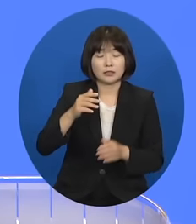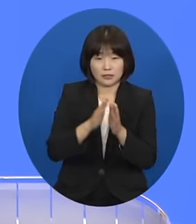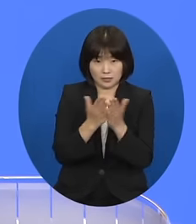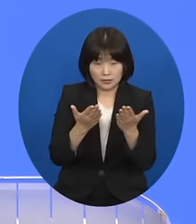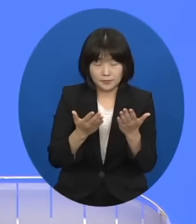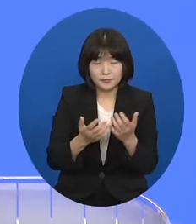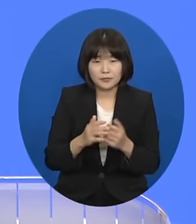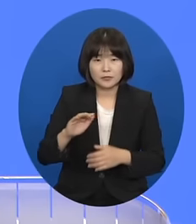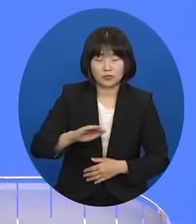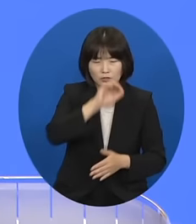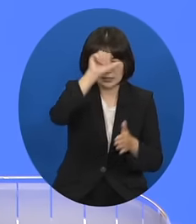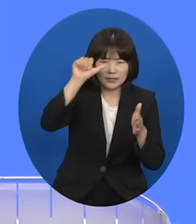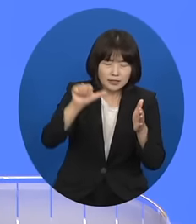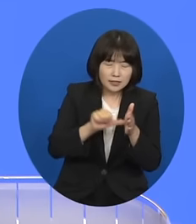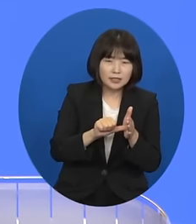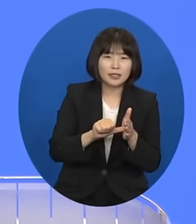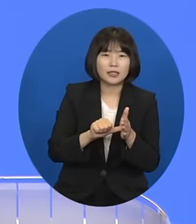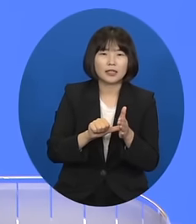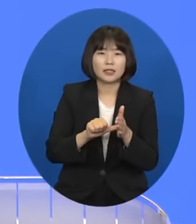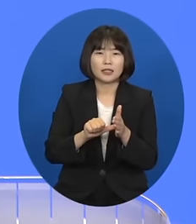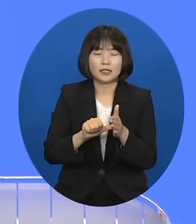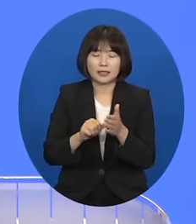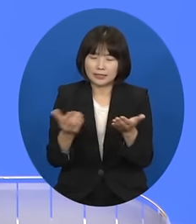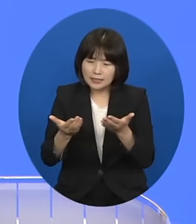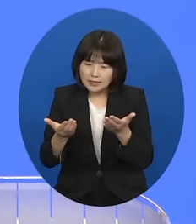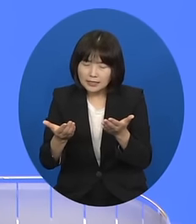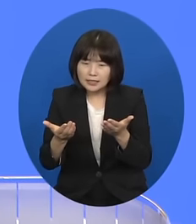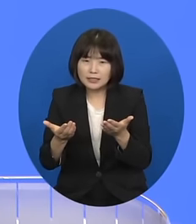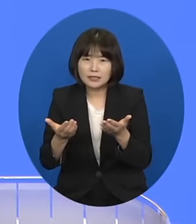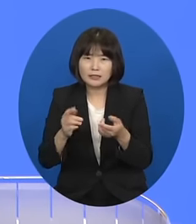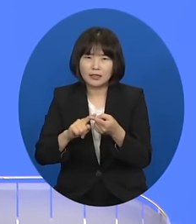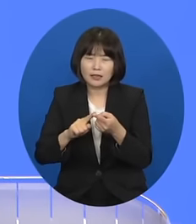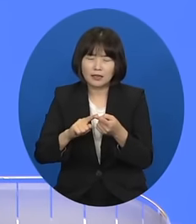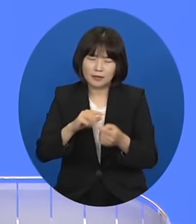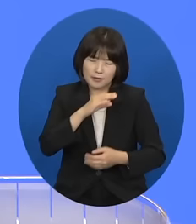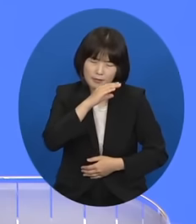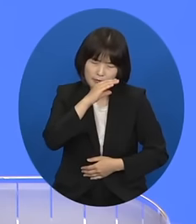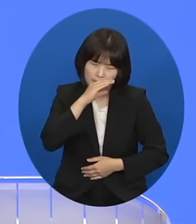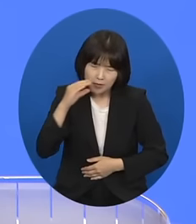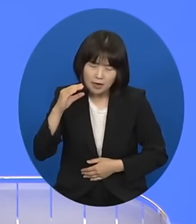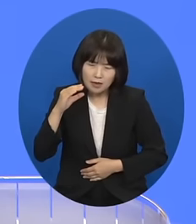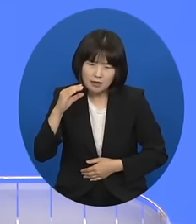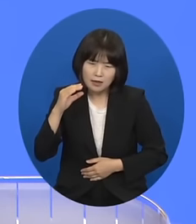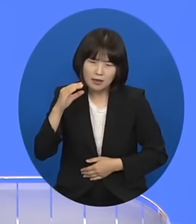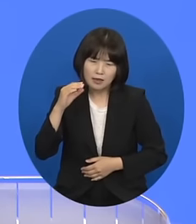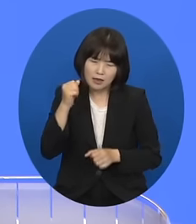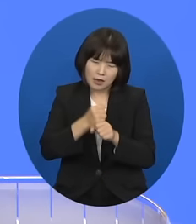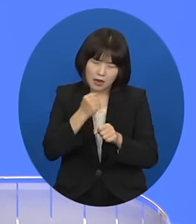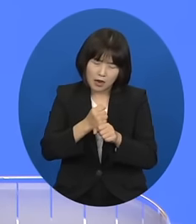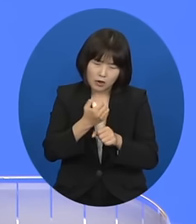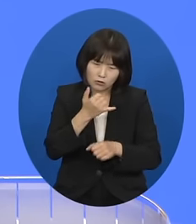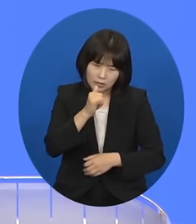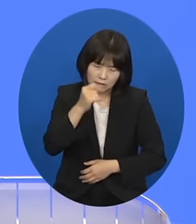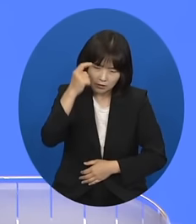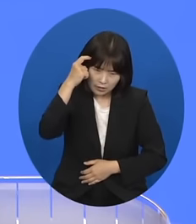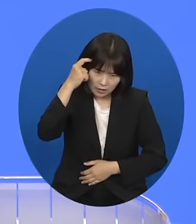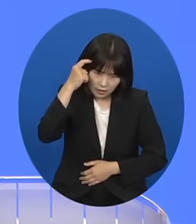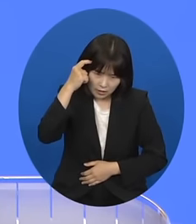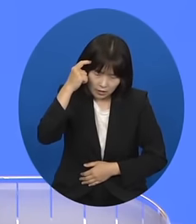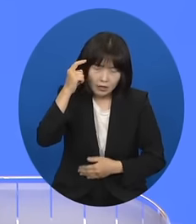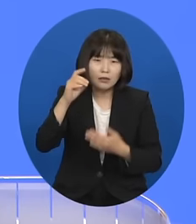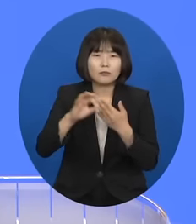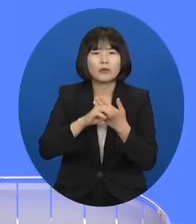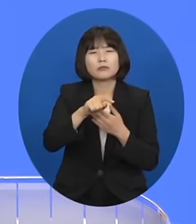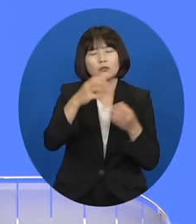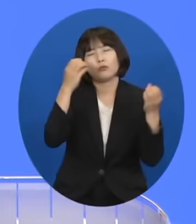인생을, 우리의 사업을, 자녀를 우리가 제대로 세울 수 있다라고 생각한다면 그것은